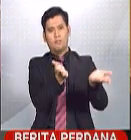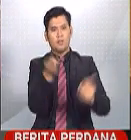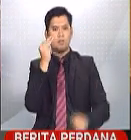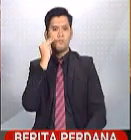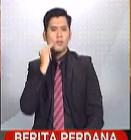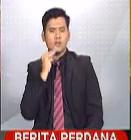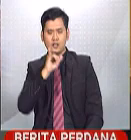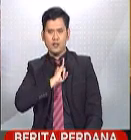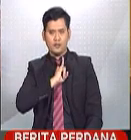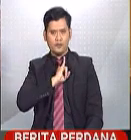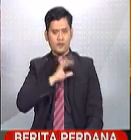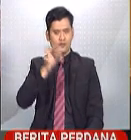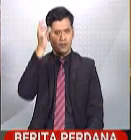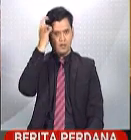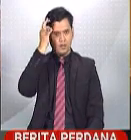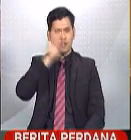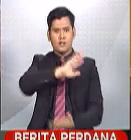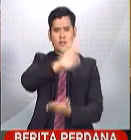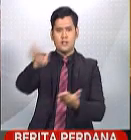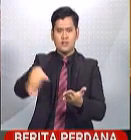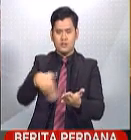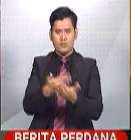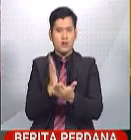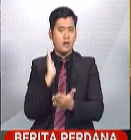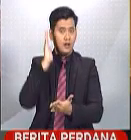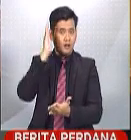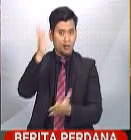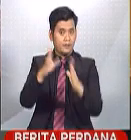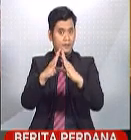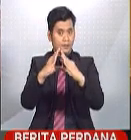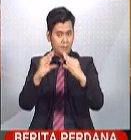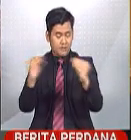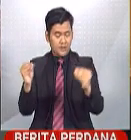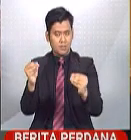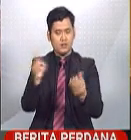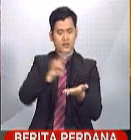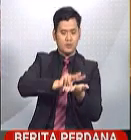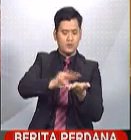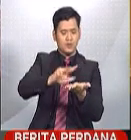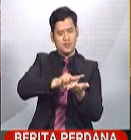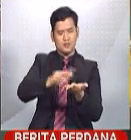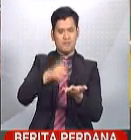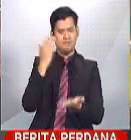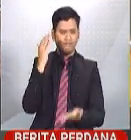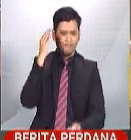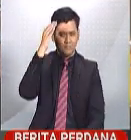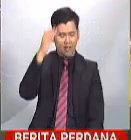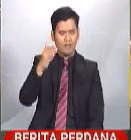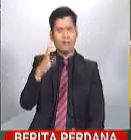while. I think maybe 1 or 2 weeks' time, everything will be settled.